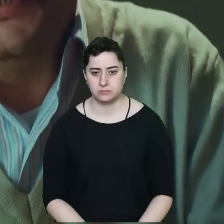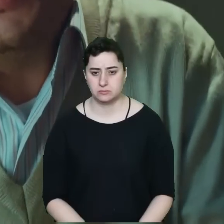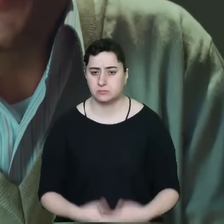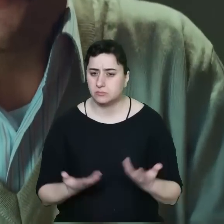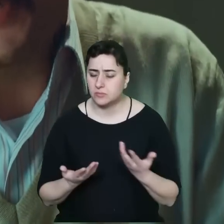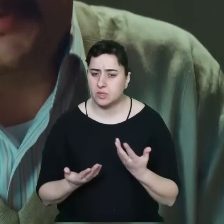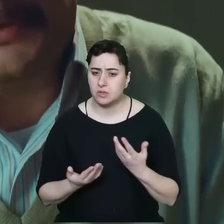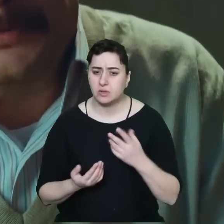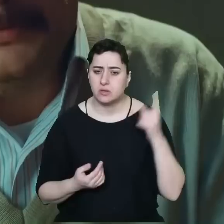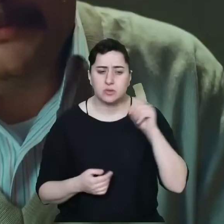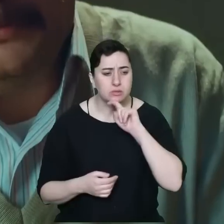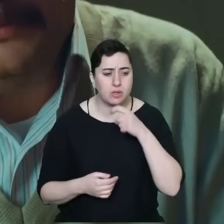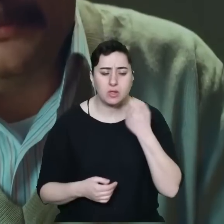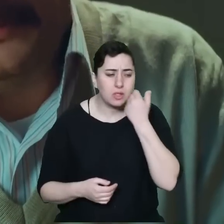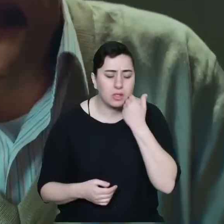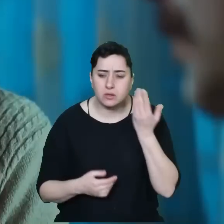Niye dayısına iftira atsın?